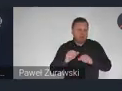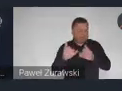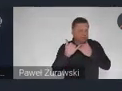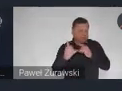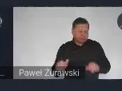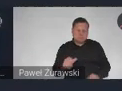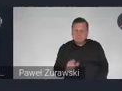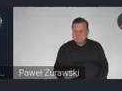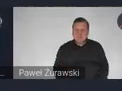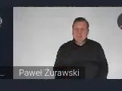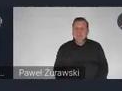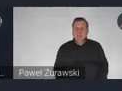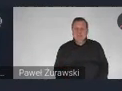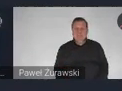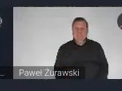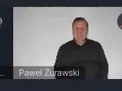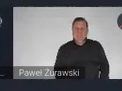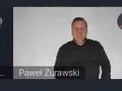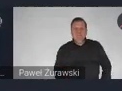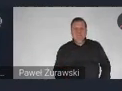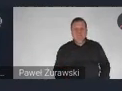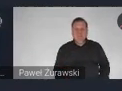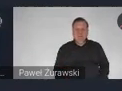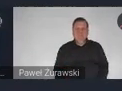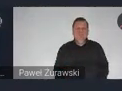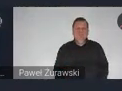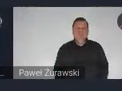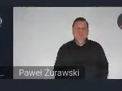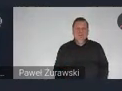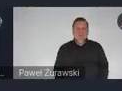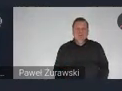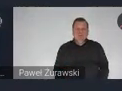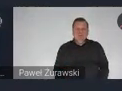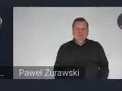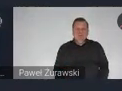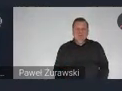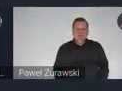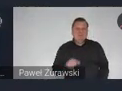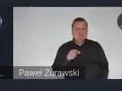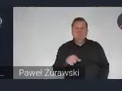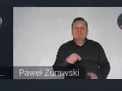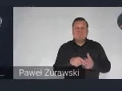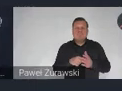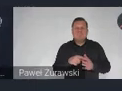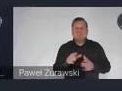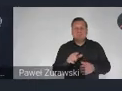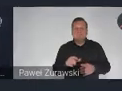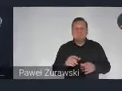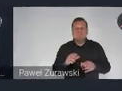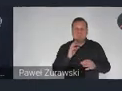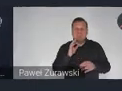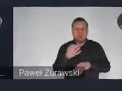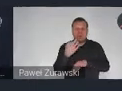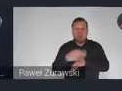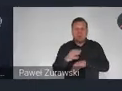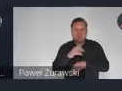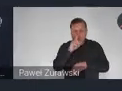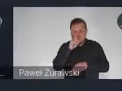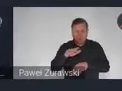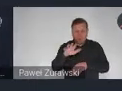priorytetu można przeprowadzać nie dotyczą ściśle uniwersytetów